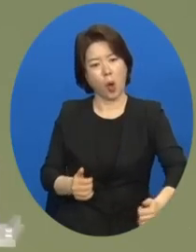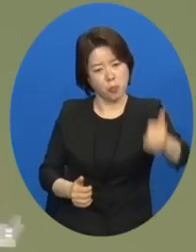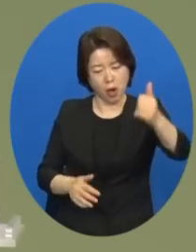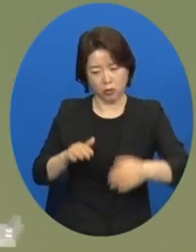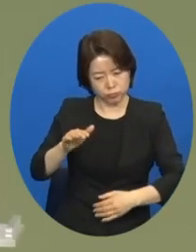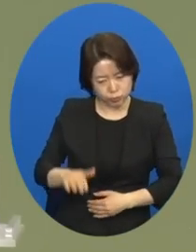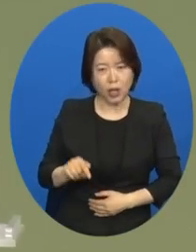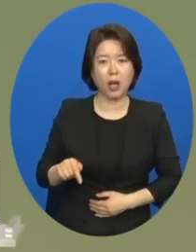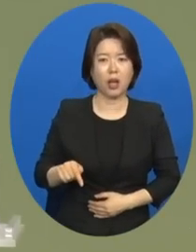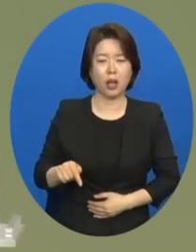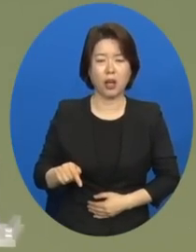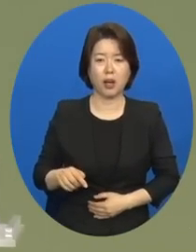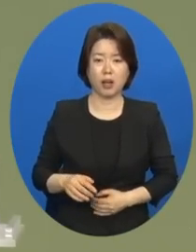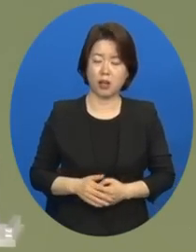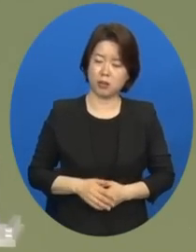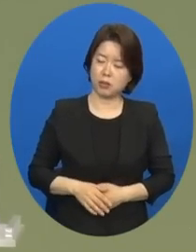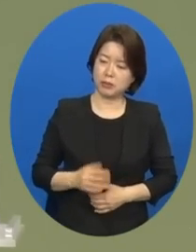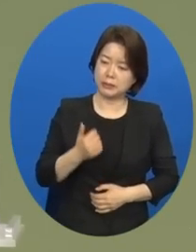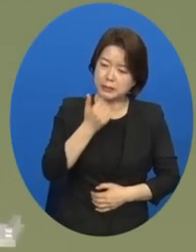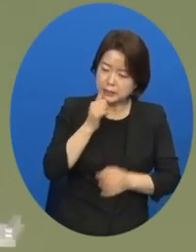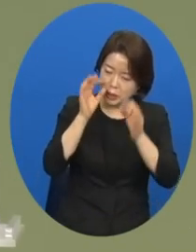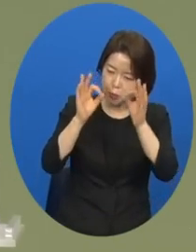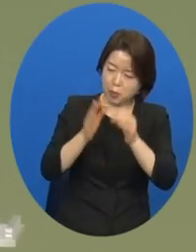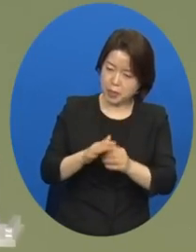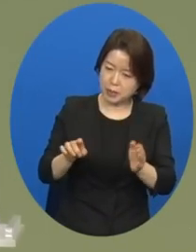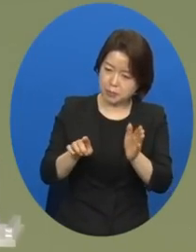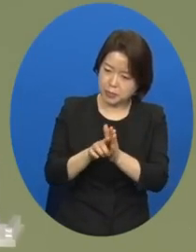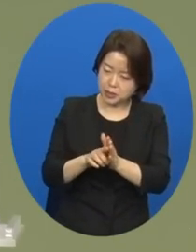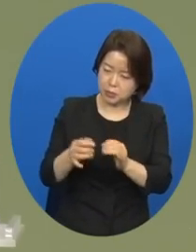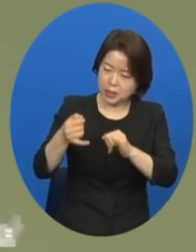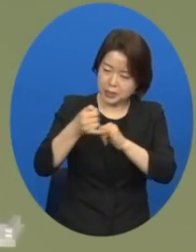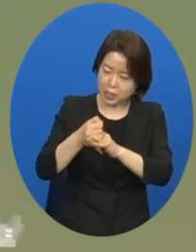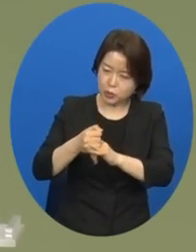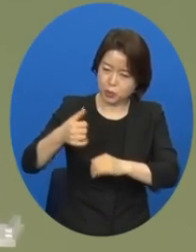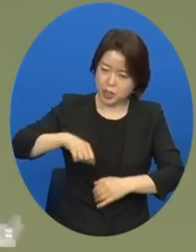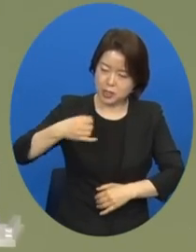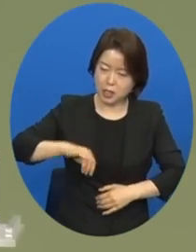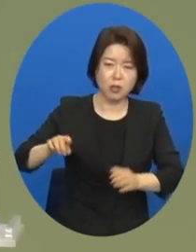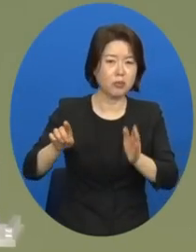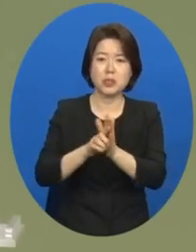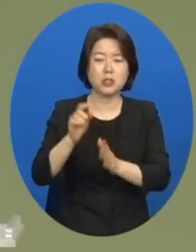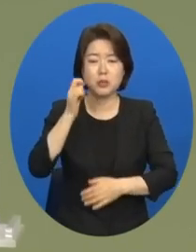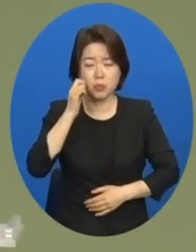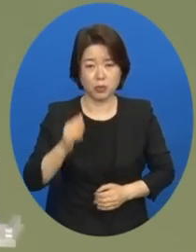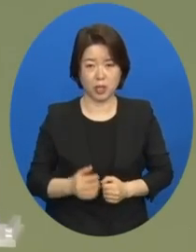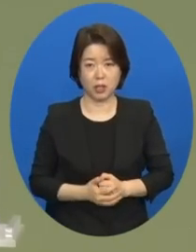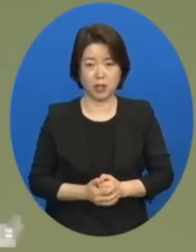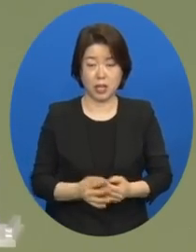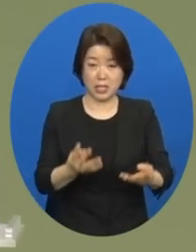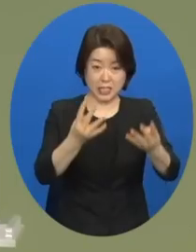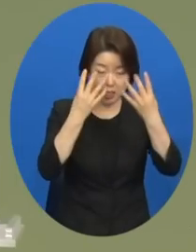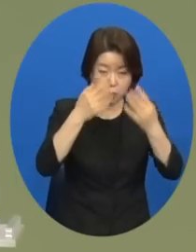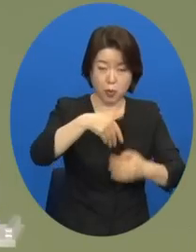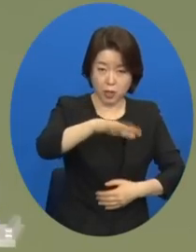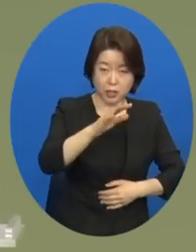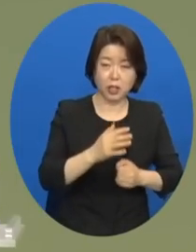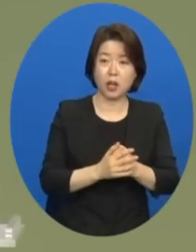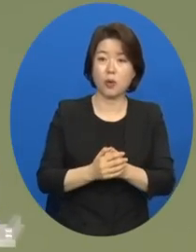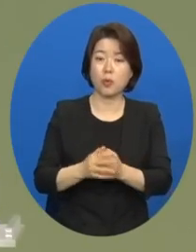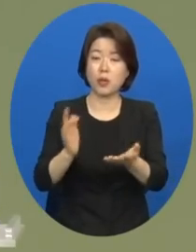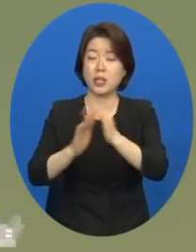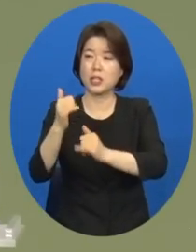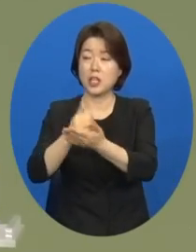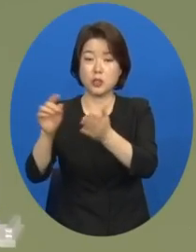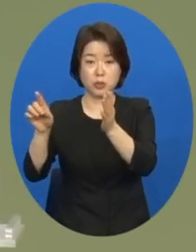그러니까 이삭이 약속의 자녀라는 걸 믿을 수가 없어요 우리가 감옥 갔다 오고 속속인 아들이 예수 믿고 서울대학을